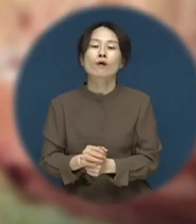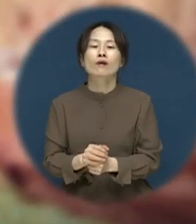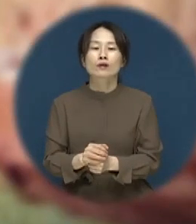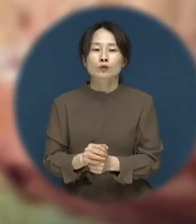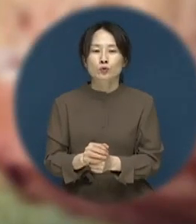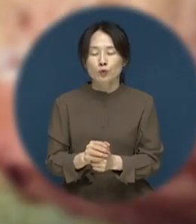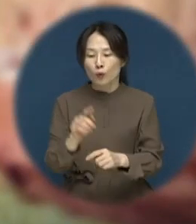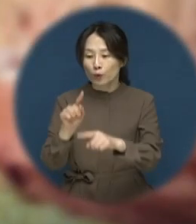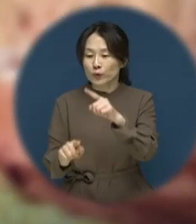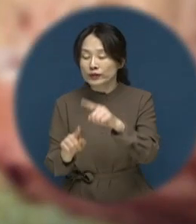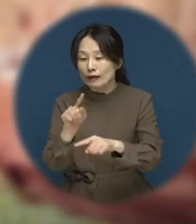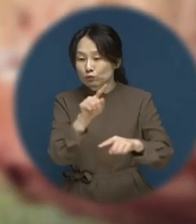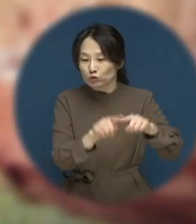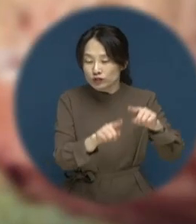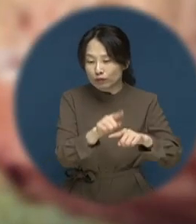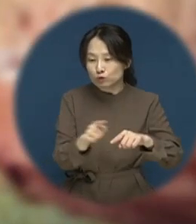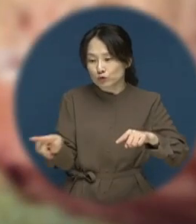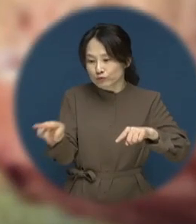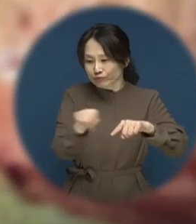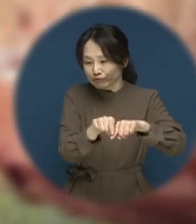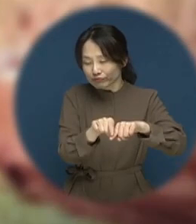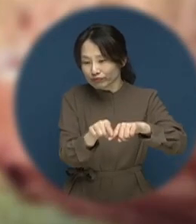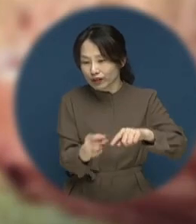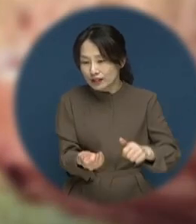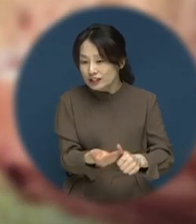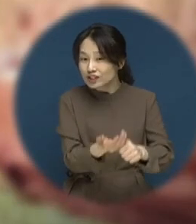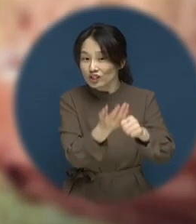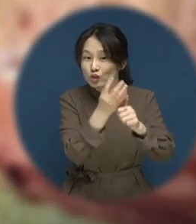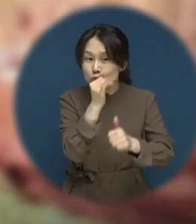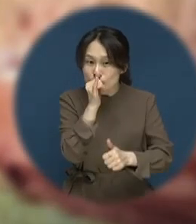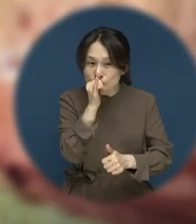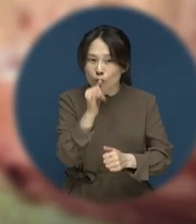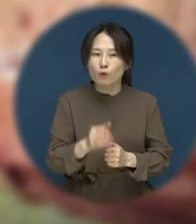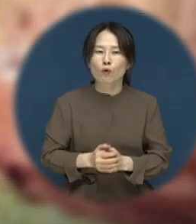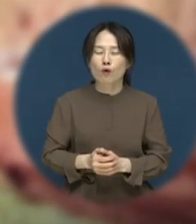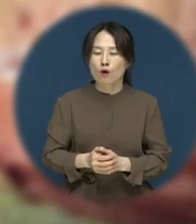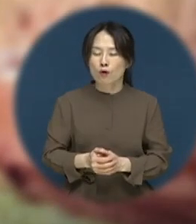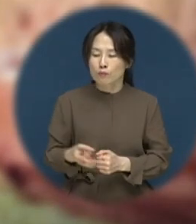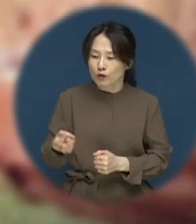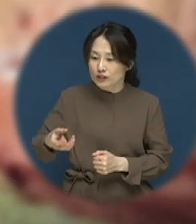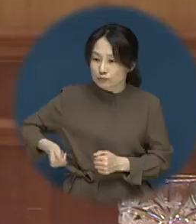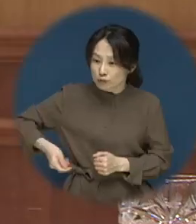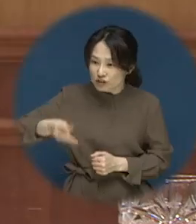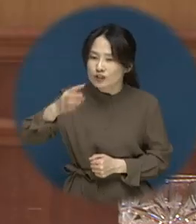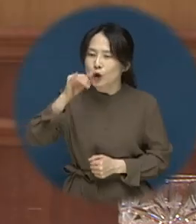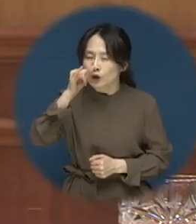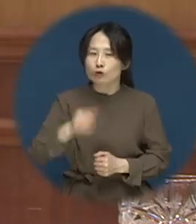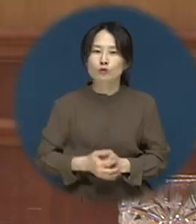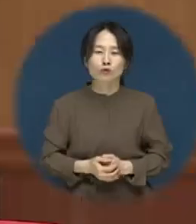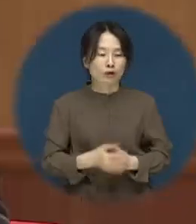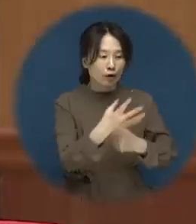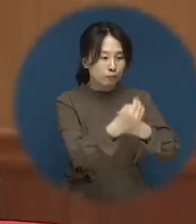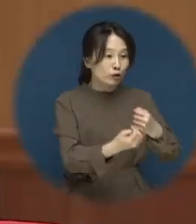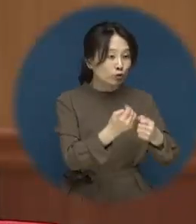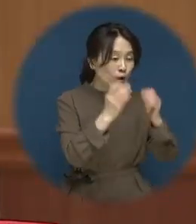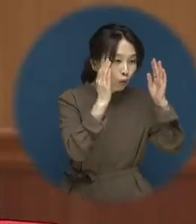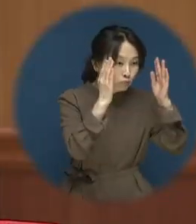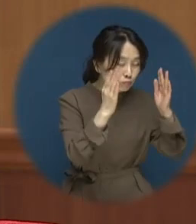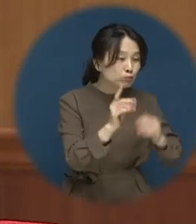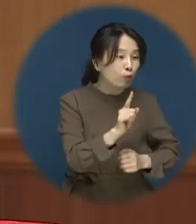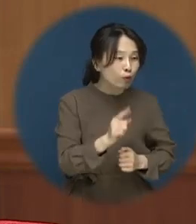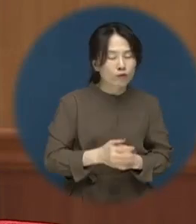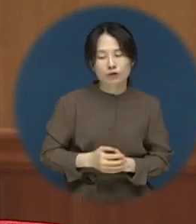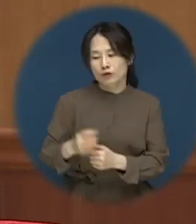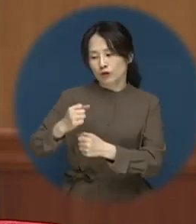그다음에 접목도 하고 씨도 뿌리고 네. 키우는 걸 다 하는 곳에 있었어요. 몇 년이나 그런 공부를 하셨어요? 군대 가기 전에